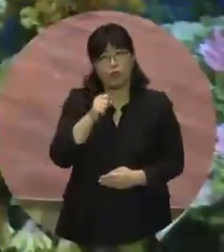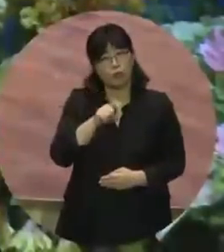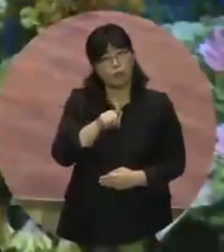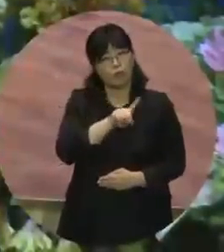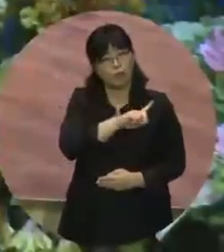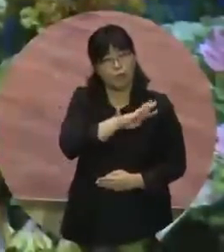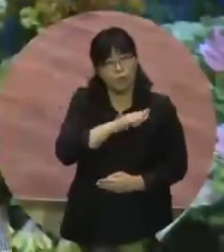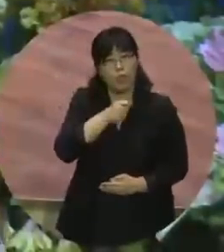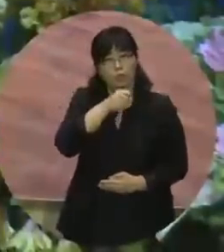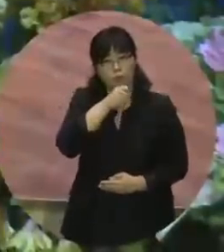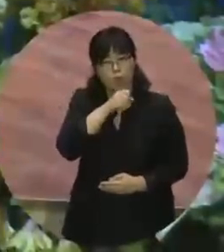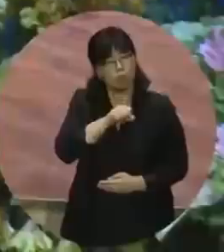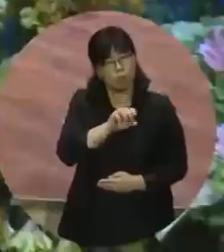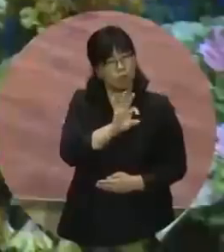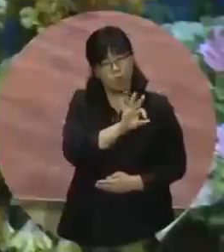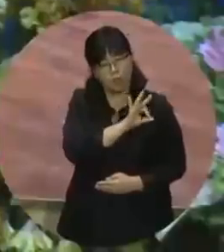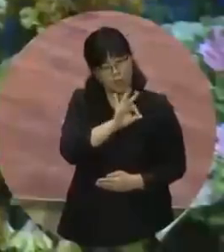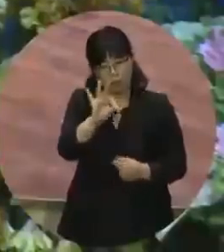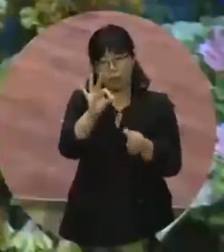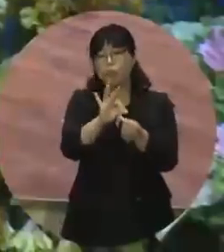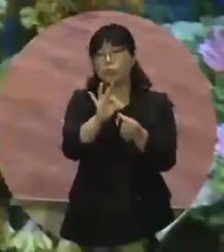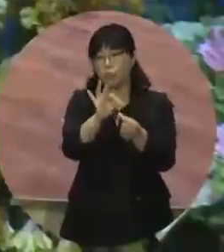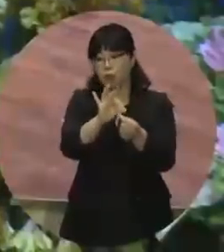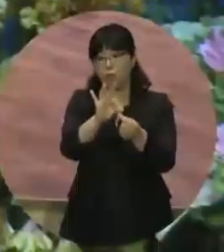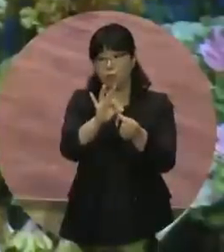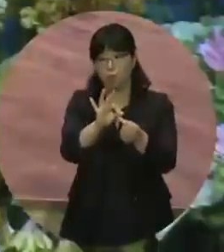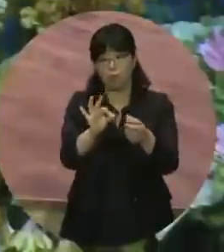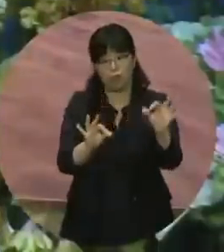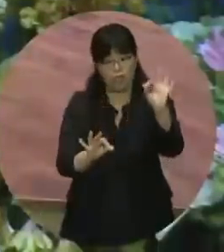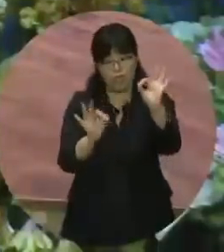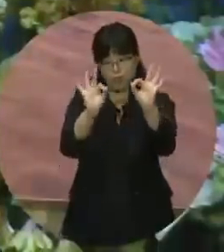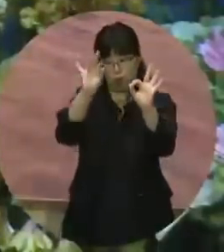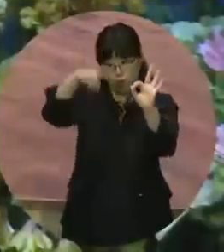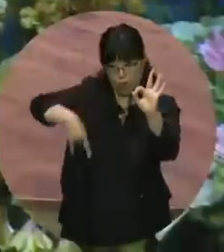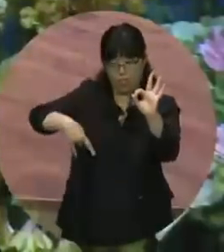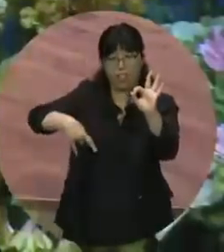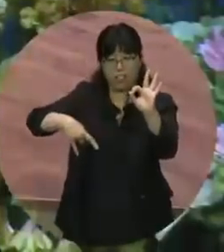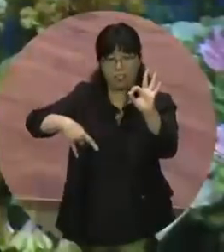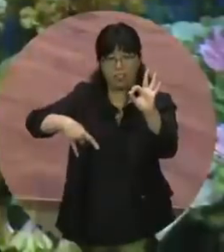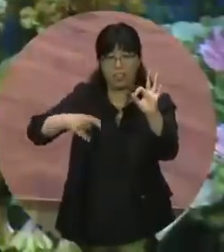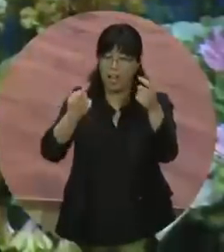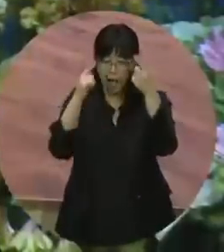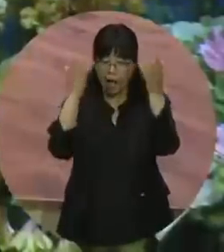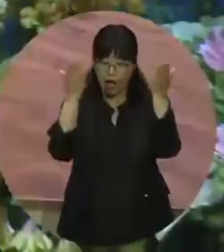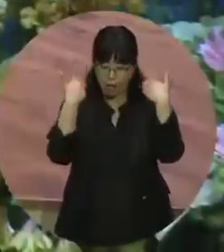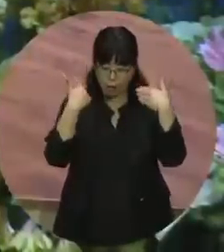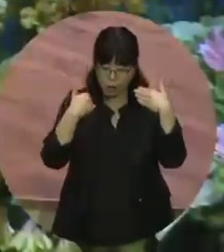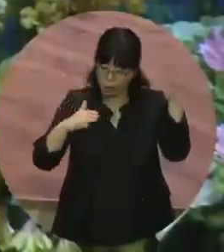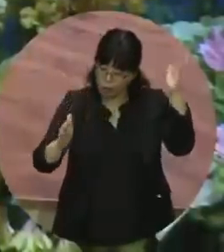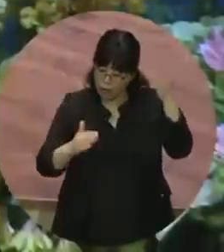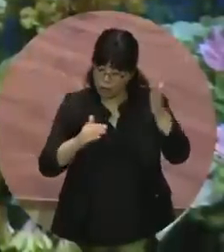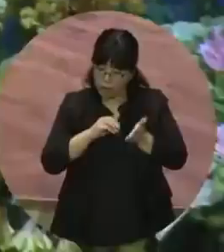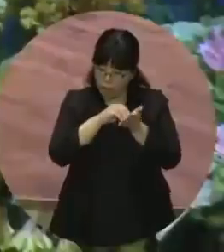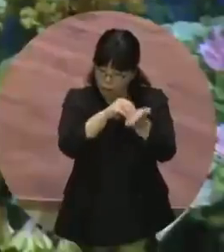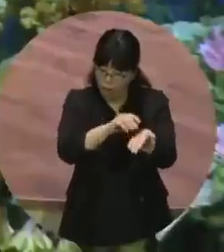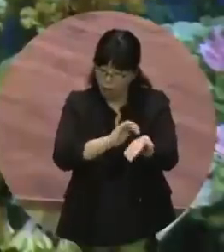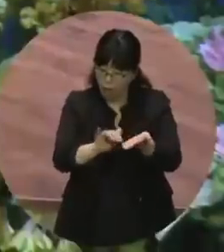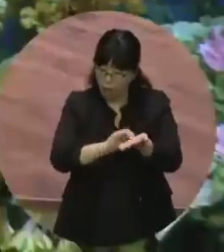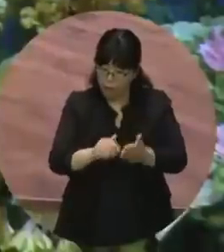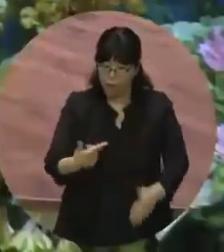대학이 학생이 얼마냐 물으니까 6만 명이래요. 그러니까 이제